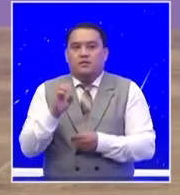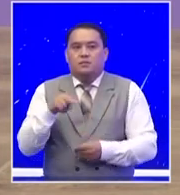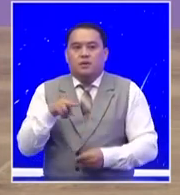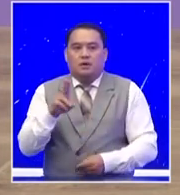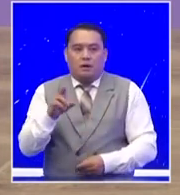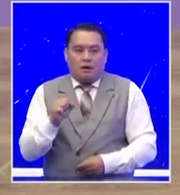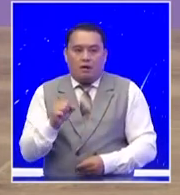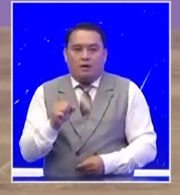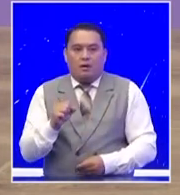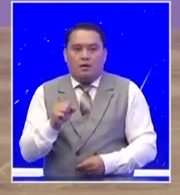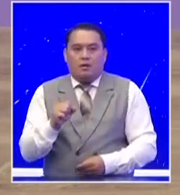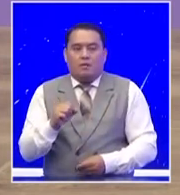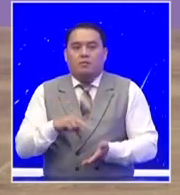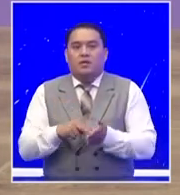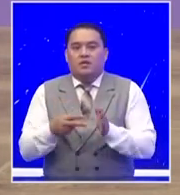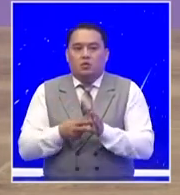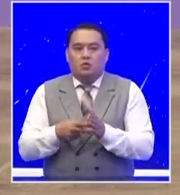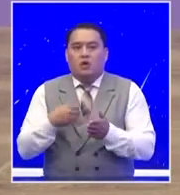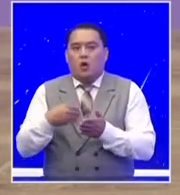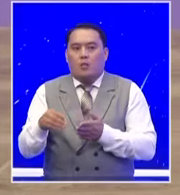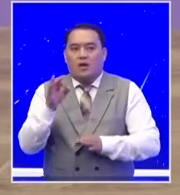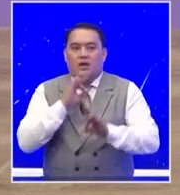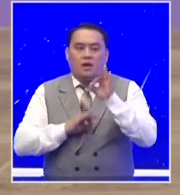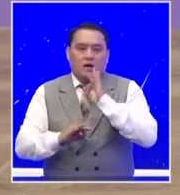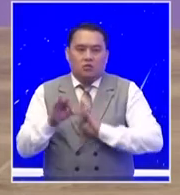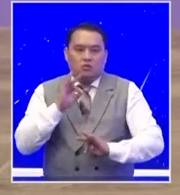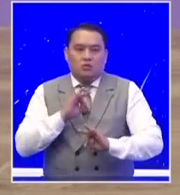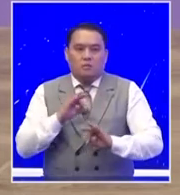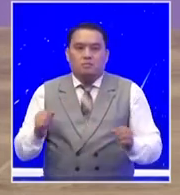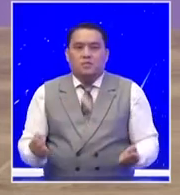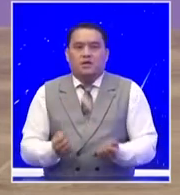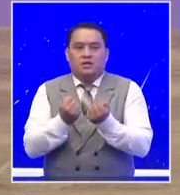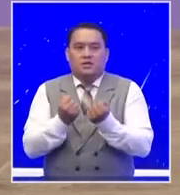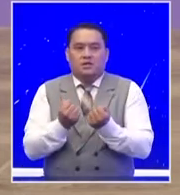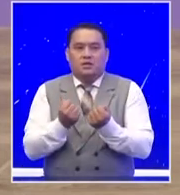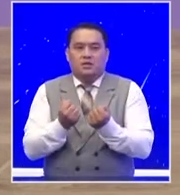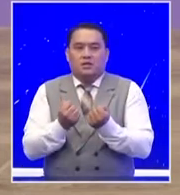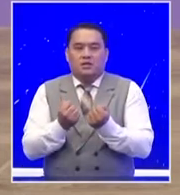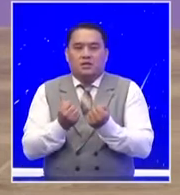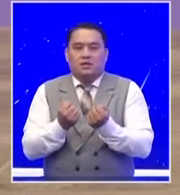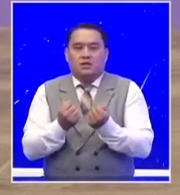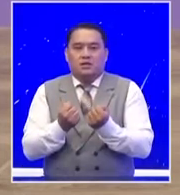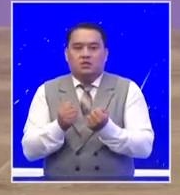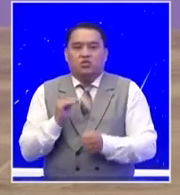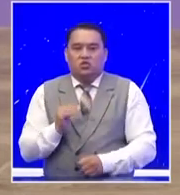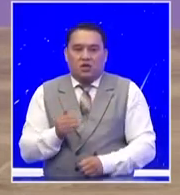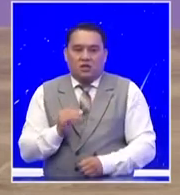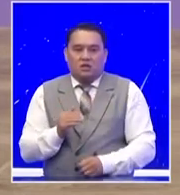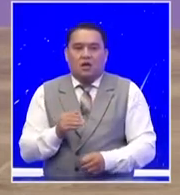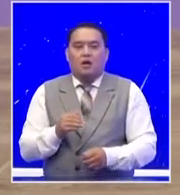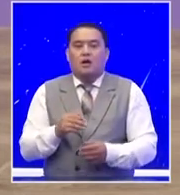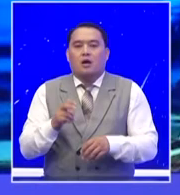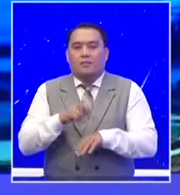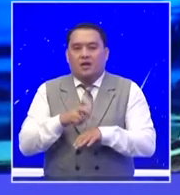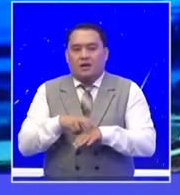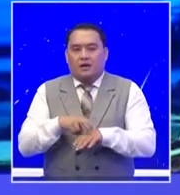ЖТСУ планируется закуп лекарственных средств для поддержки частного аптек.